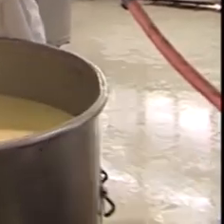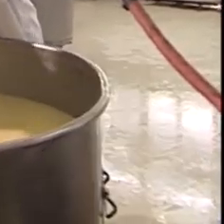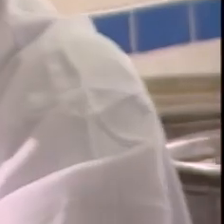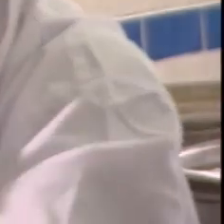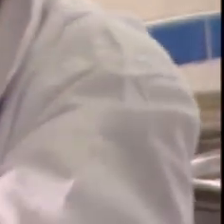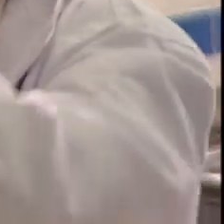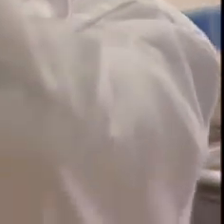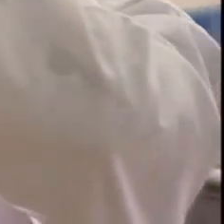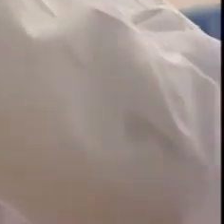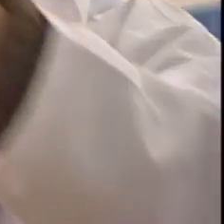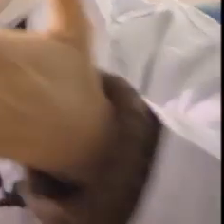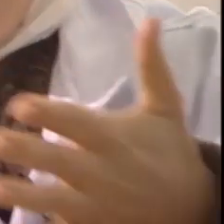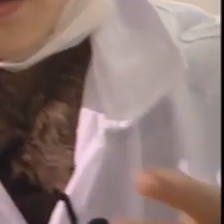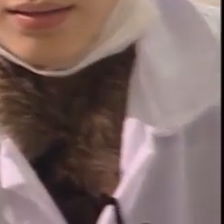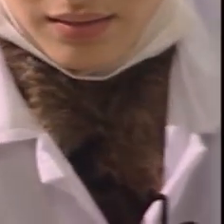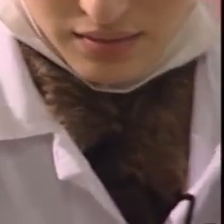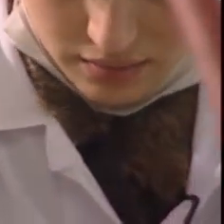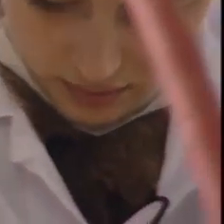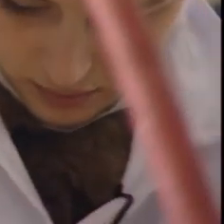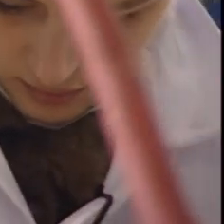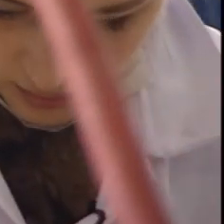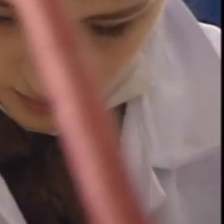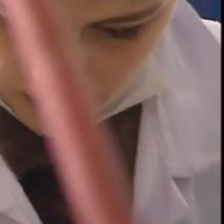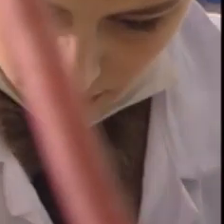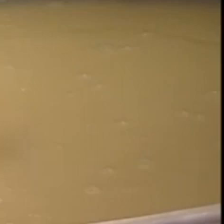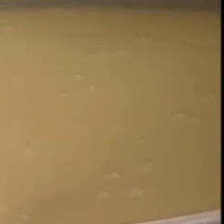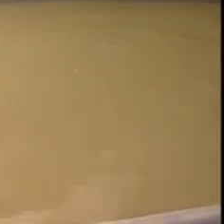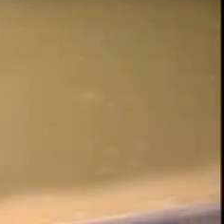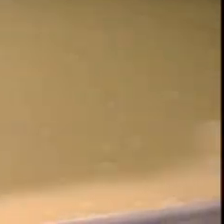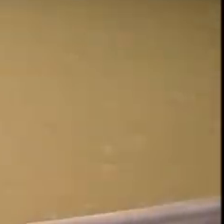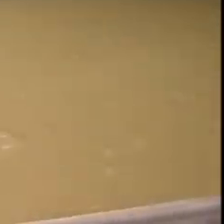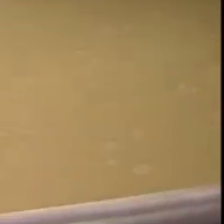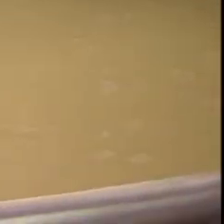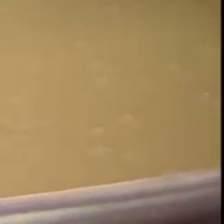Kazanı dairesel hareketlerle karıştırıyor. Eli kirlendi.